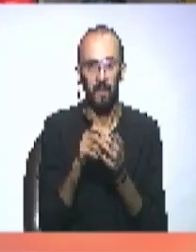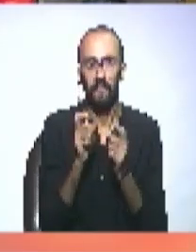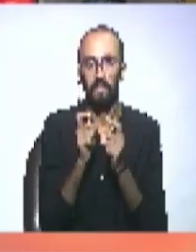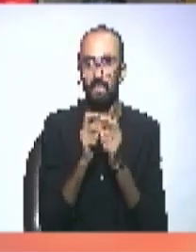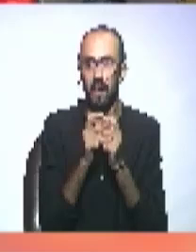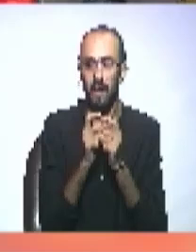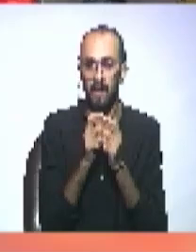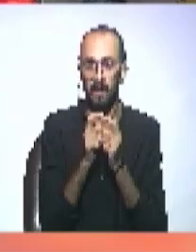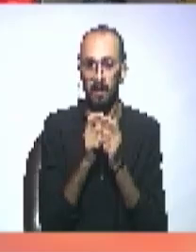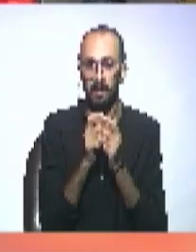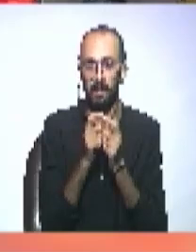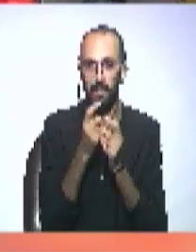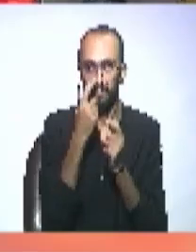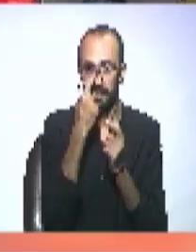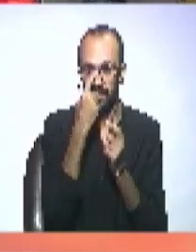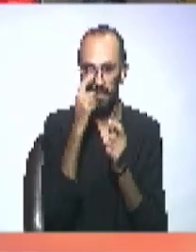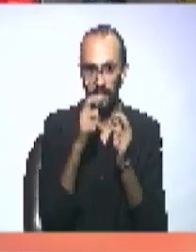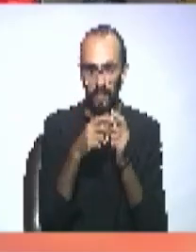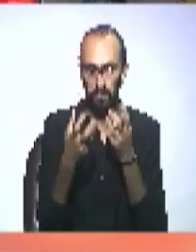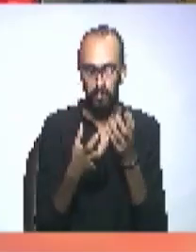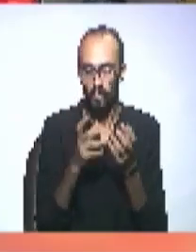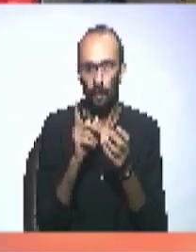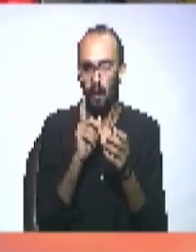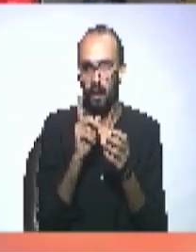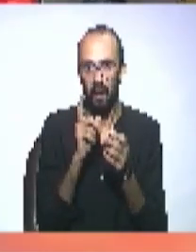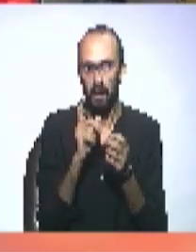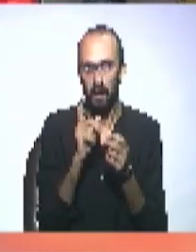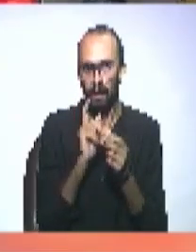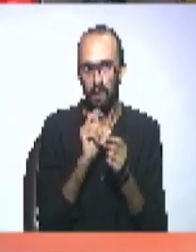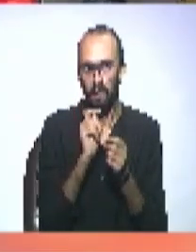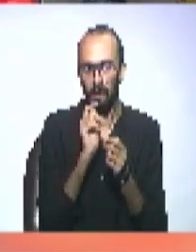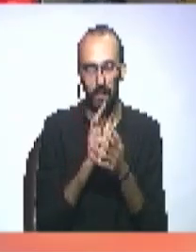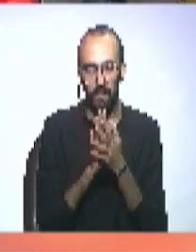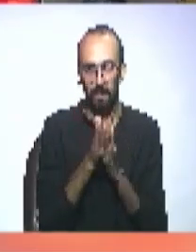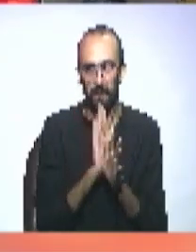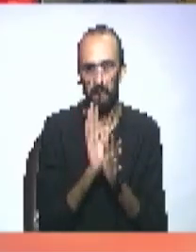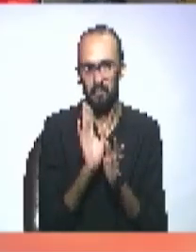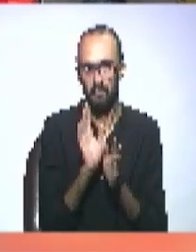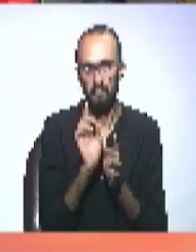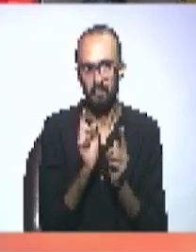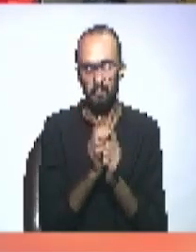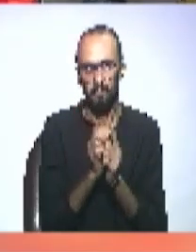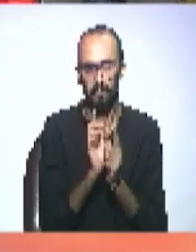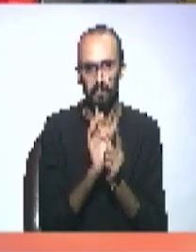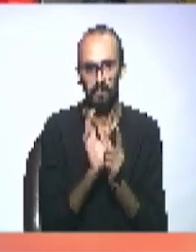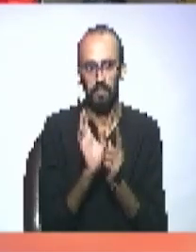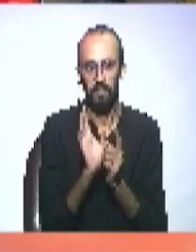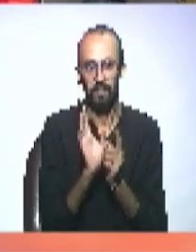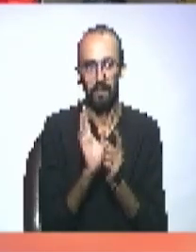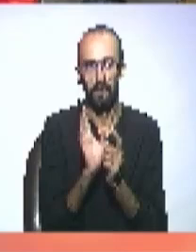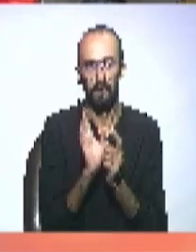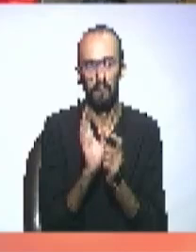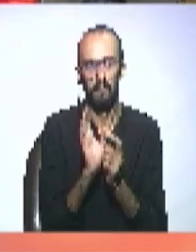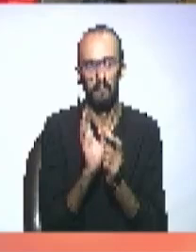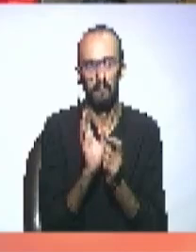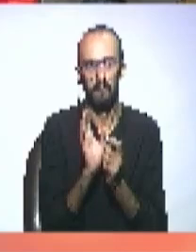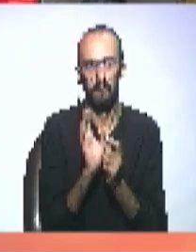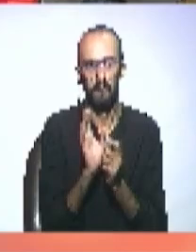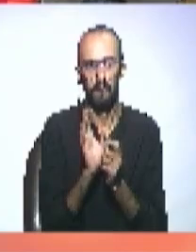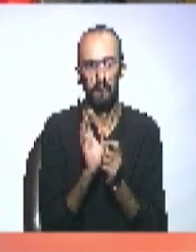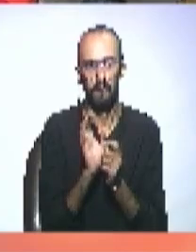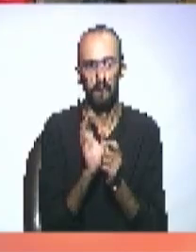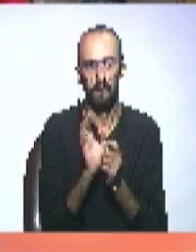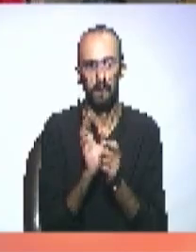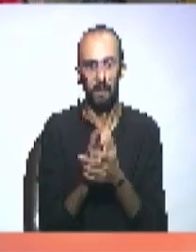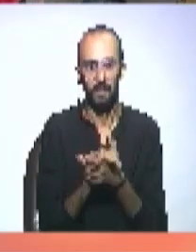الفراخ، والفراخ بتتسلق ولا بتتعمل نيه تتضرب؟ نيه. بس السؤال ده نيه نيه نيه نيه نيه